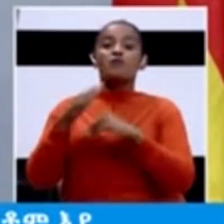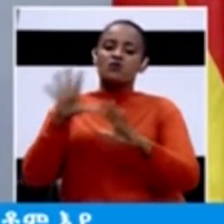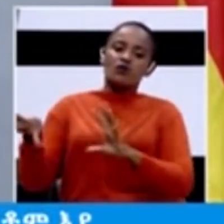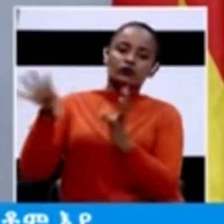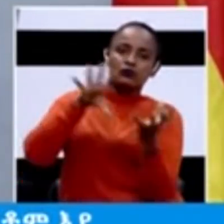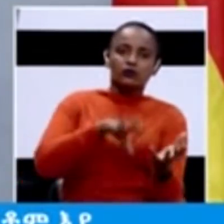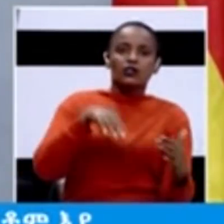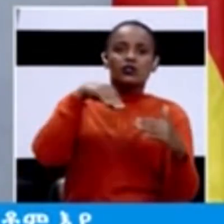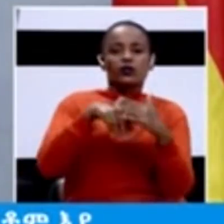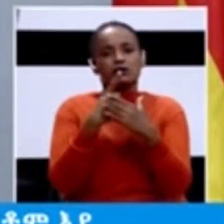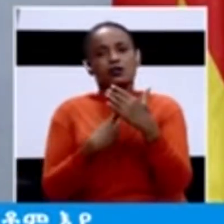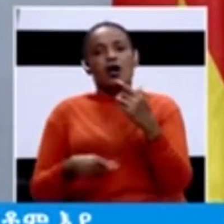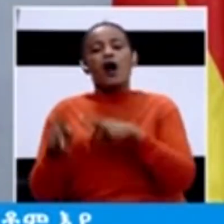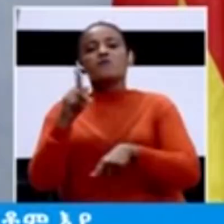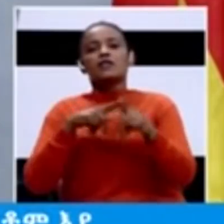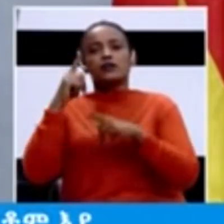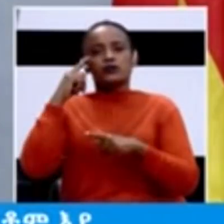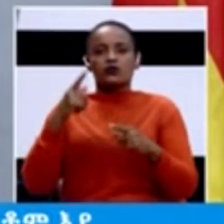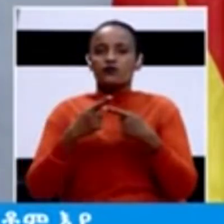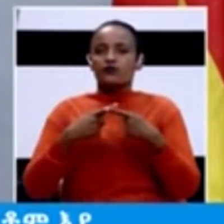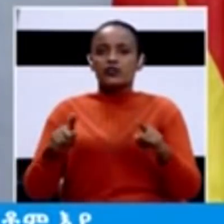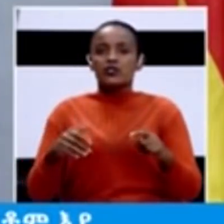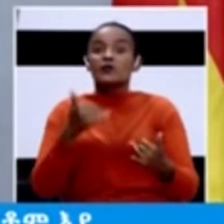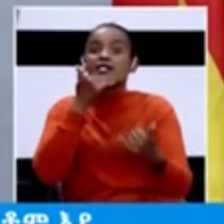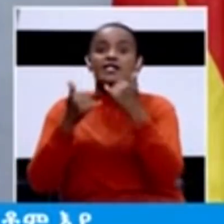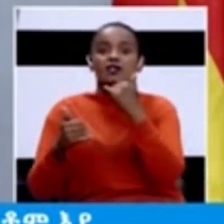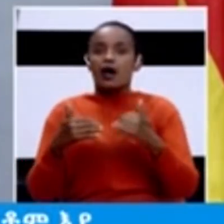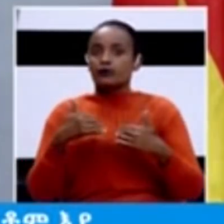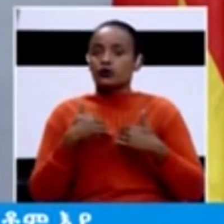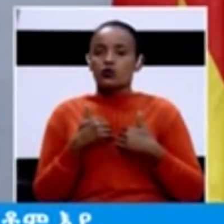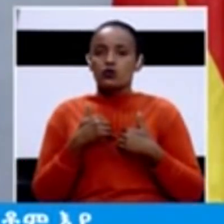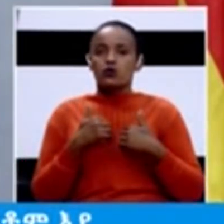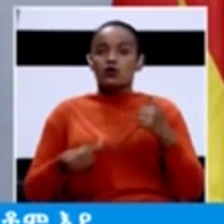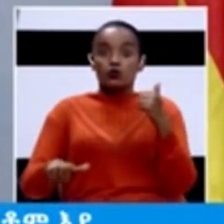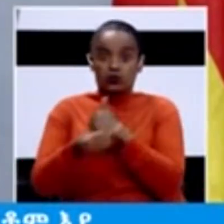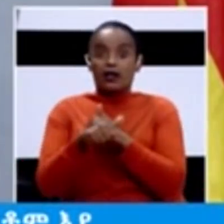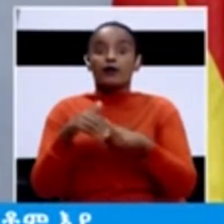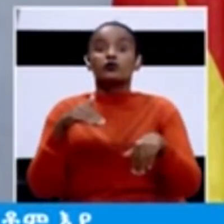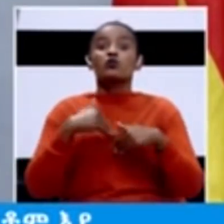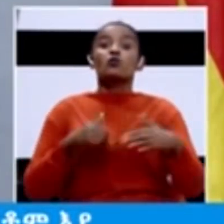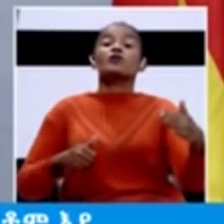ዝኣተወ ጥራሕ እንተይኮነ ኣብ ልዕሊ ህዝቢ ትግራይ ፍልይ ዝበለ በደን ተበፂሖም ኣብ ዘለዎ እውን ክንበፅሕ ኢና።